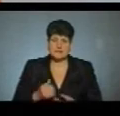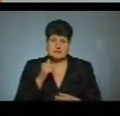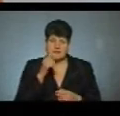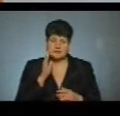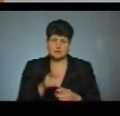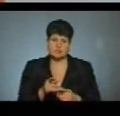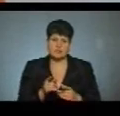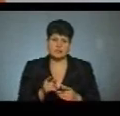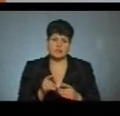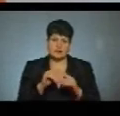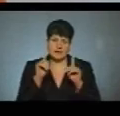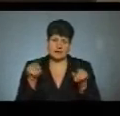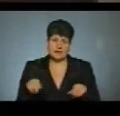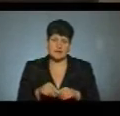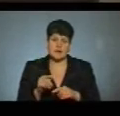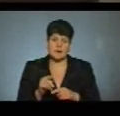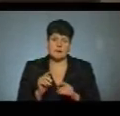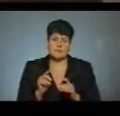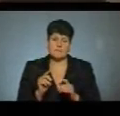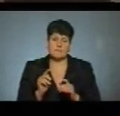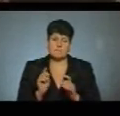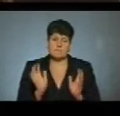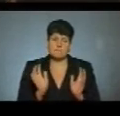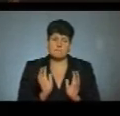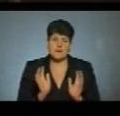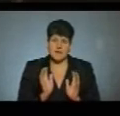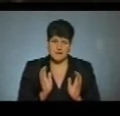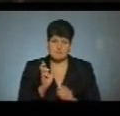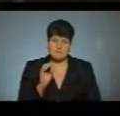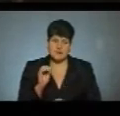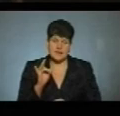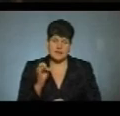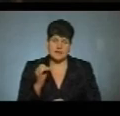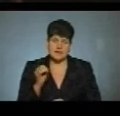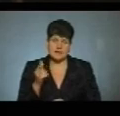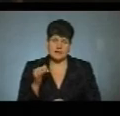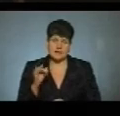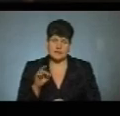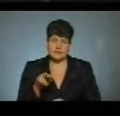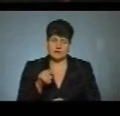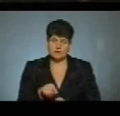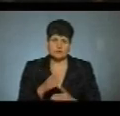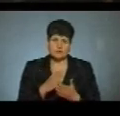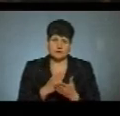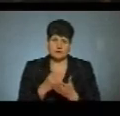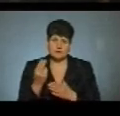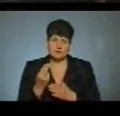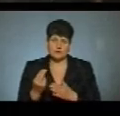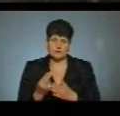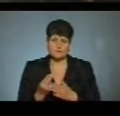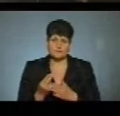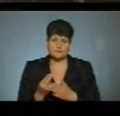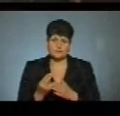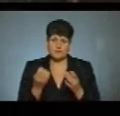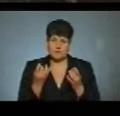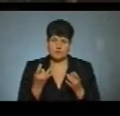«Берегиня», каже Рустам Давлетов. Зміст даної картини. Тут зображена ніби невимушена